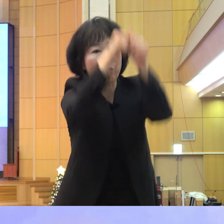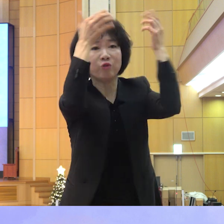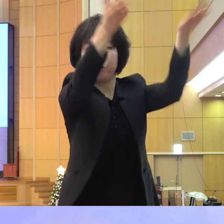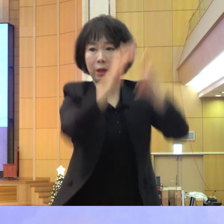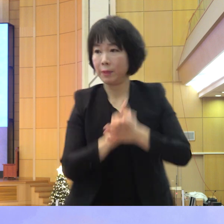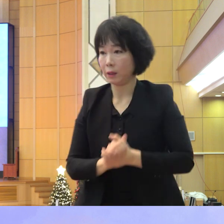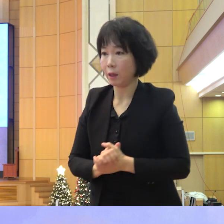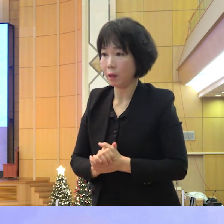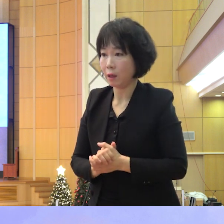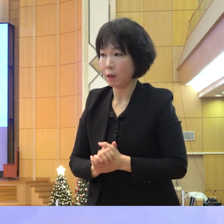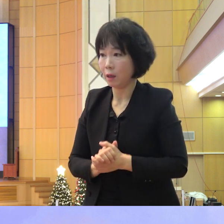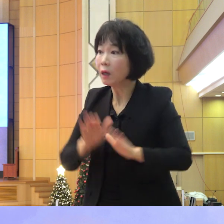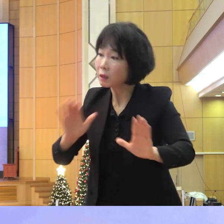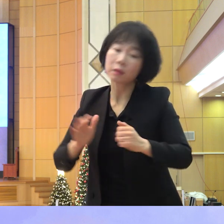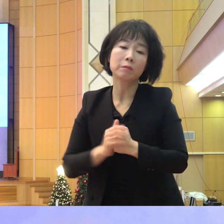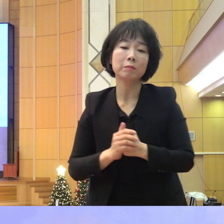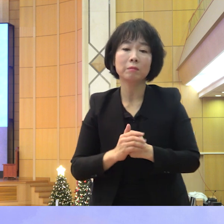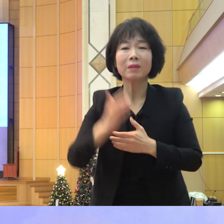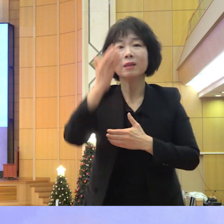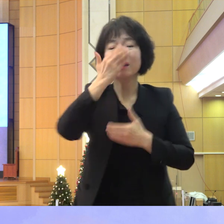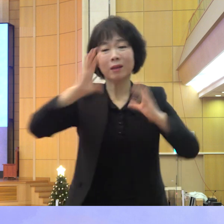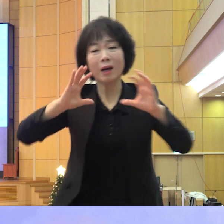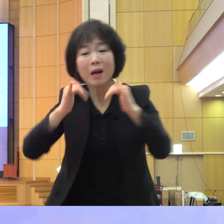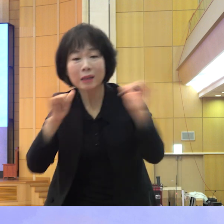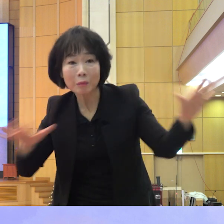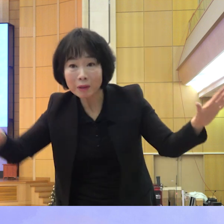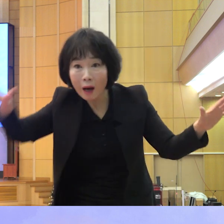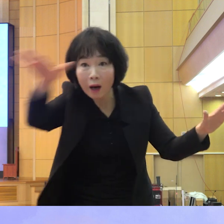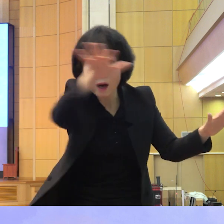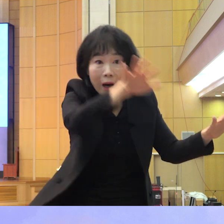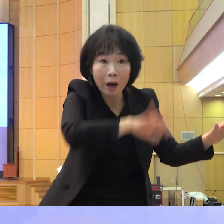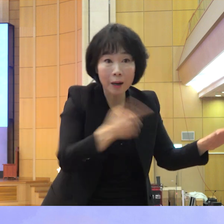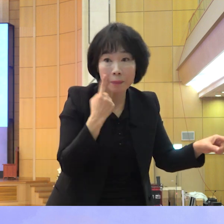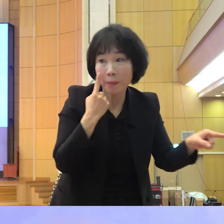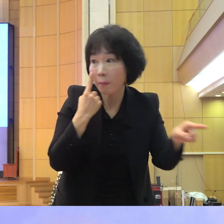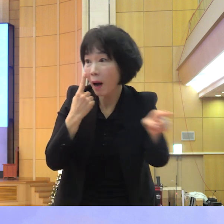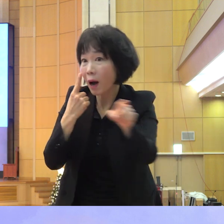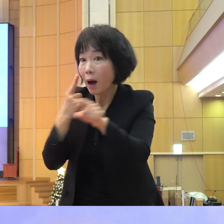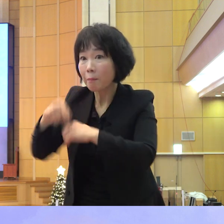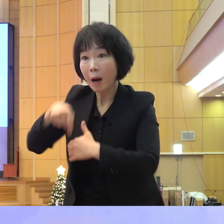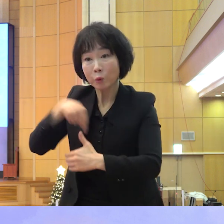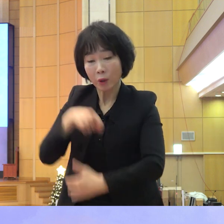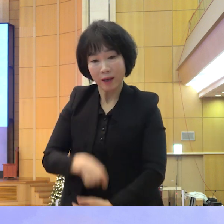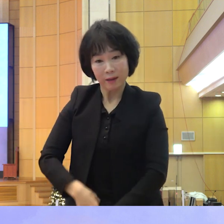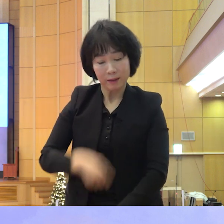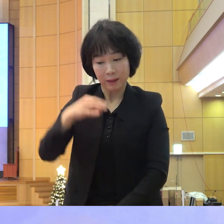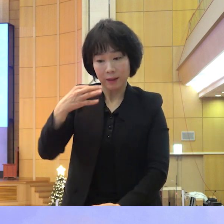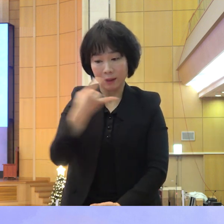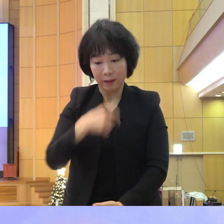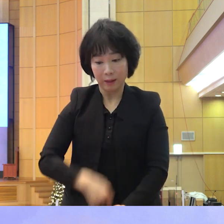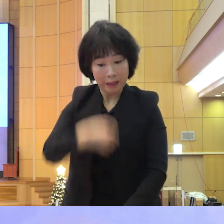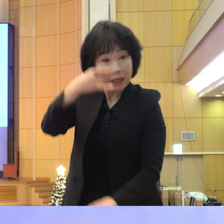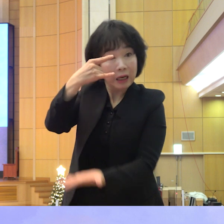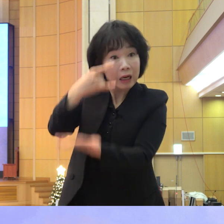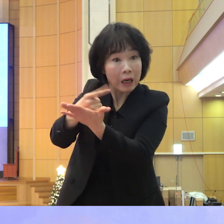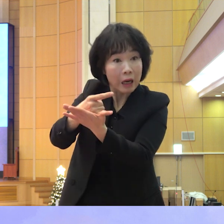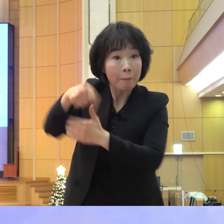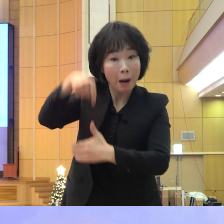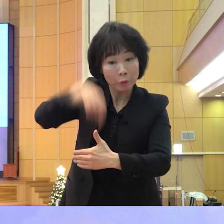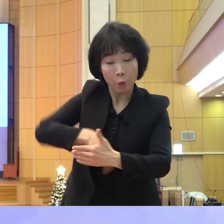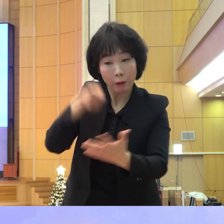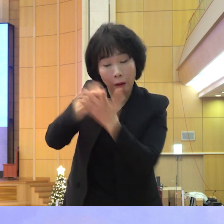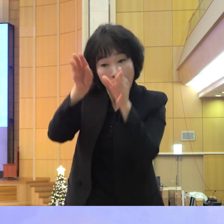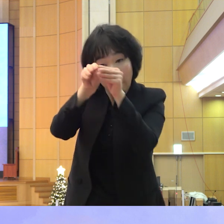당시에도 지금 하나님은 이스라엘 백성들에게 의를 보고 계시는 겁니다. 그 이스라엘 백성들의 그